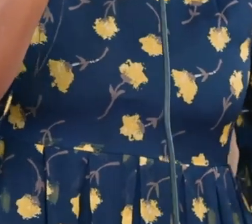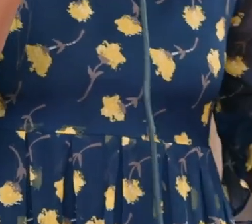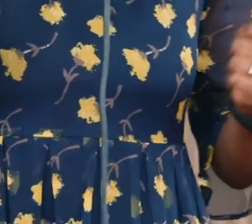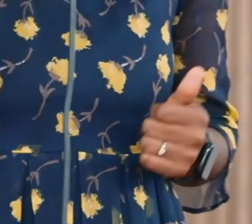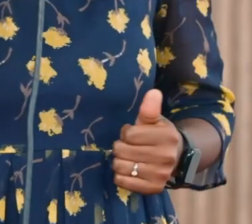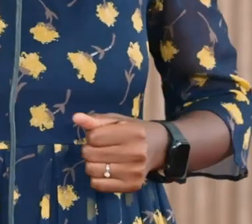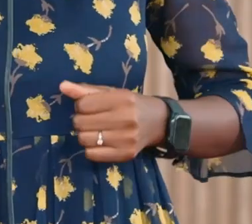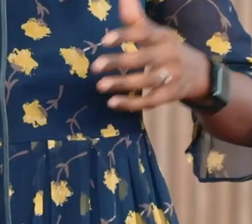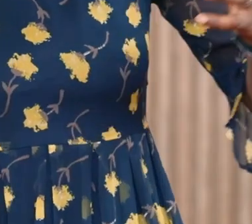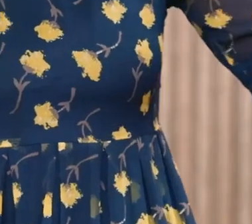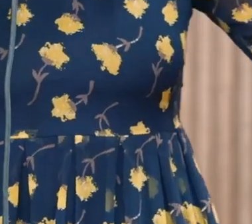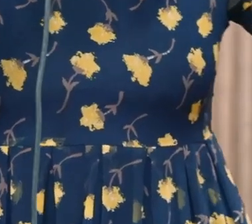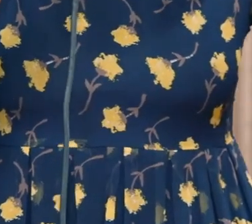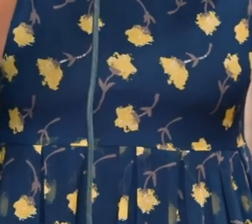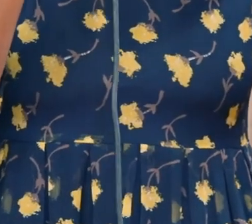vake